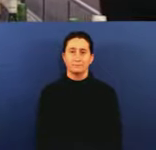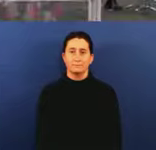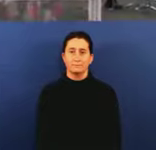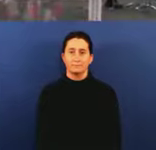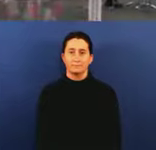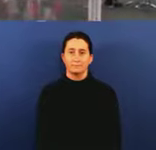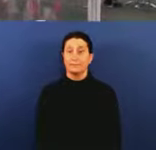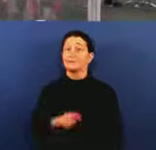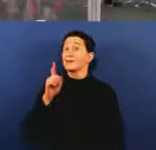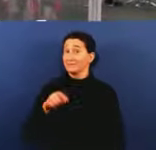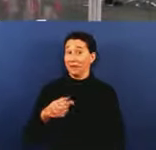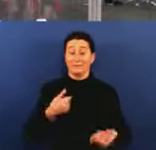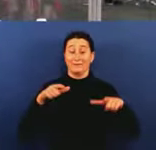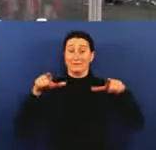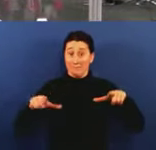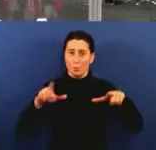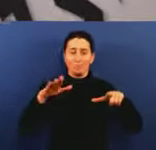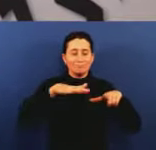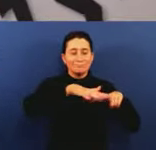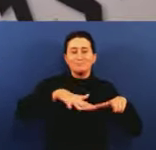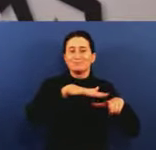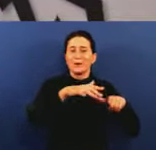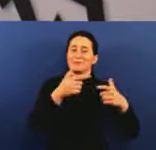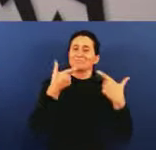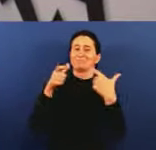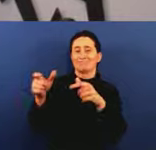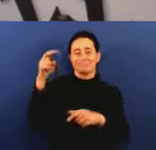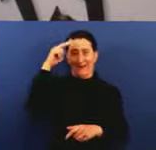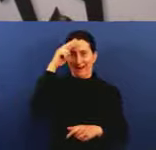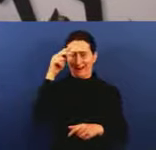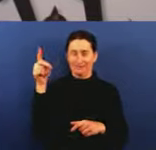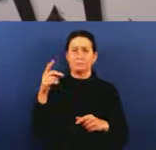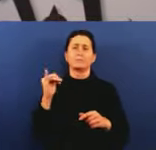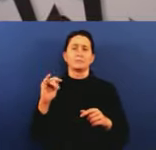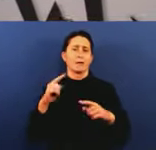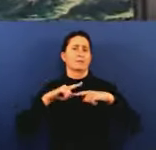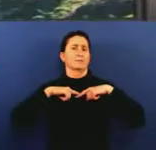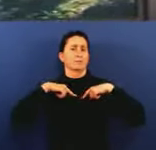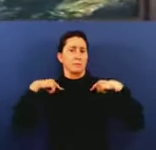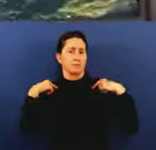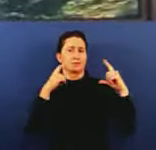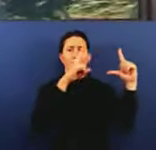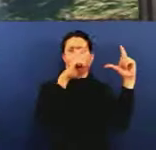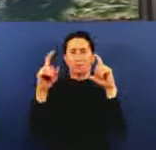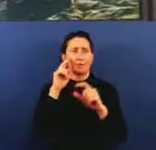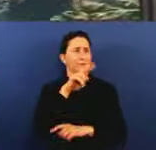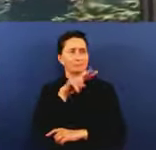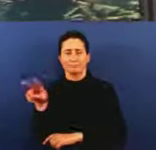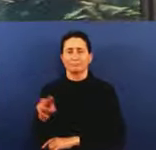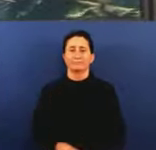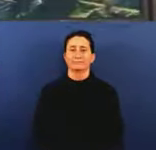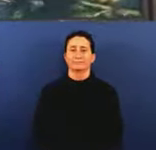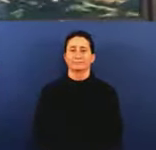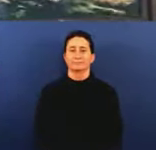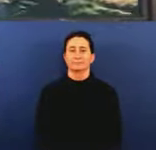saioak eta abar. Horrez gain Athletic Club taldeak espazio jakin bat izango du, gune horretan jokalarien kamisetak